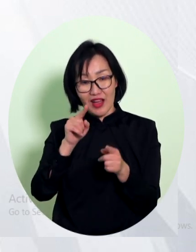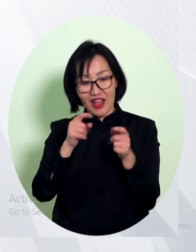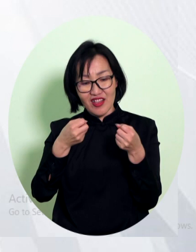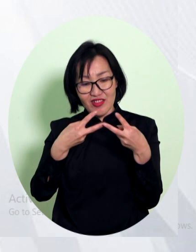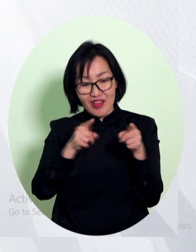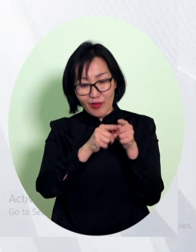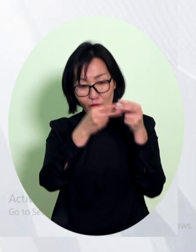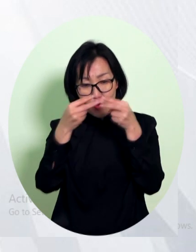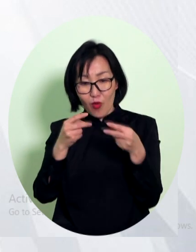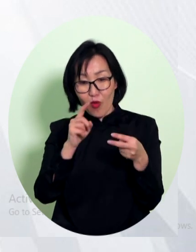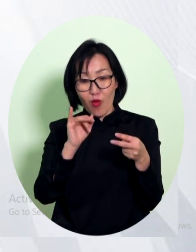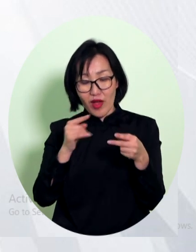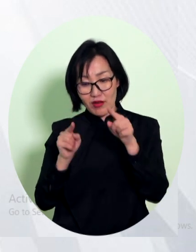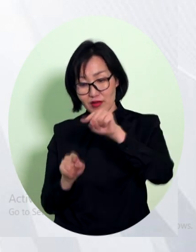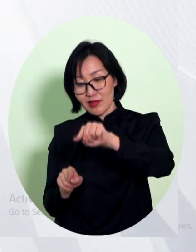ээ?